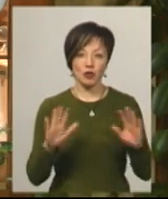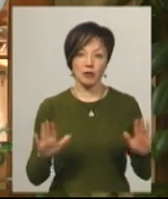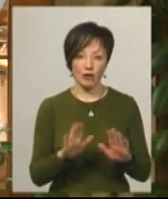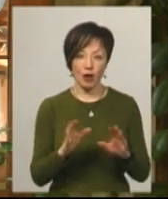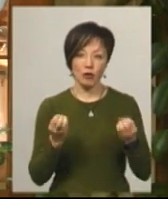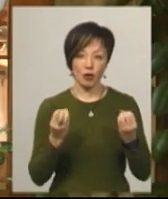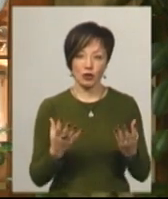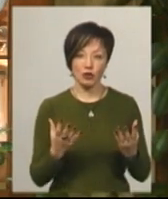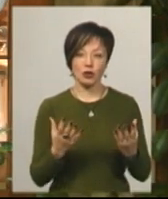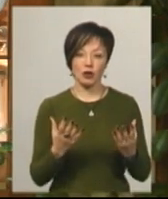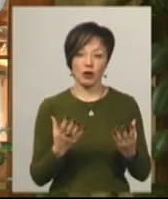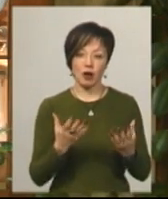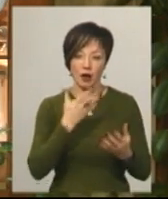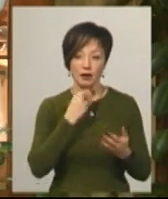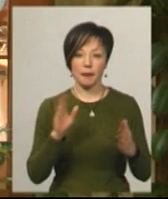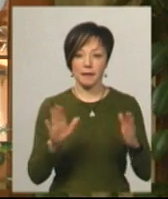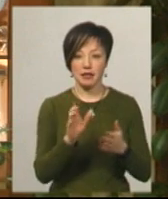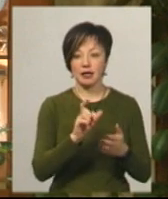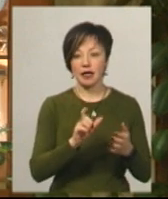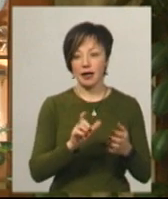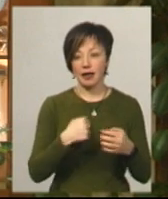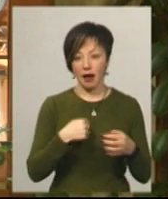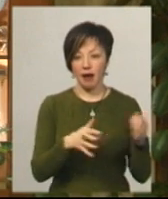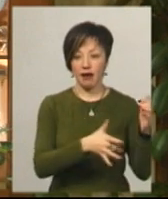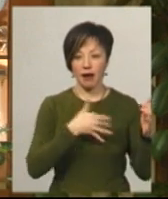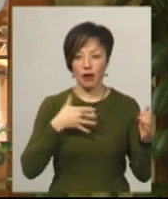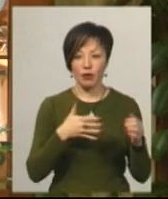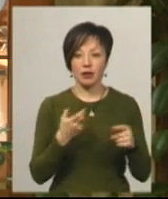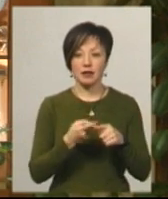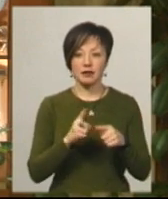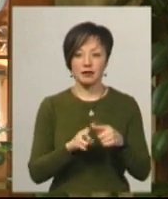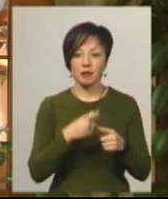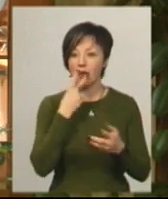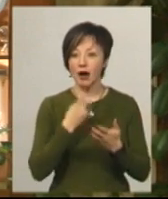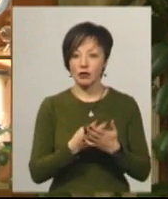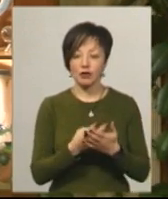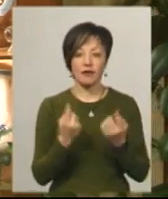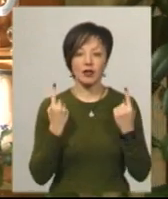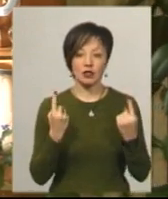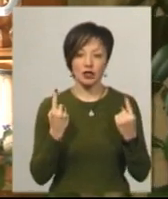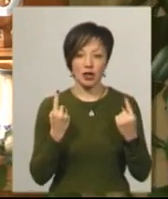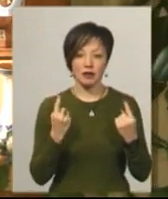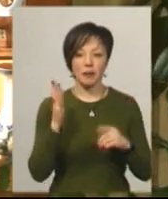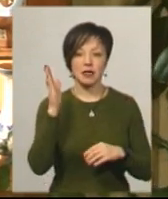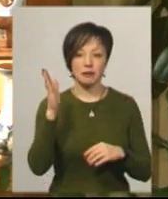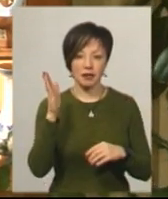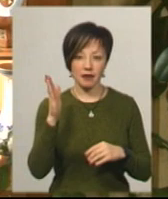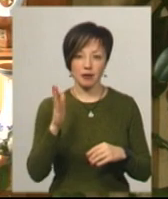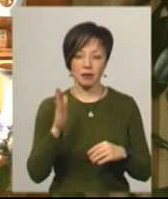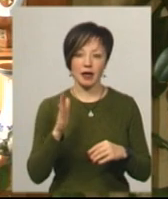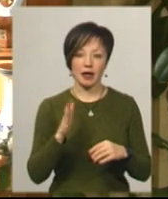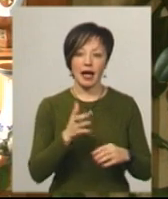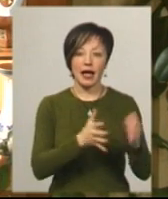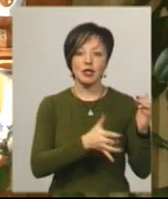просто у мене є хороший трек, я граю на інструменті, який бачу величезним перспективним